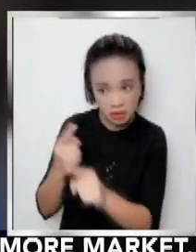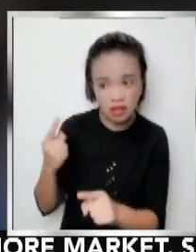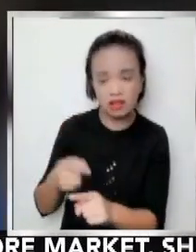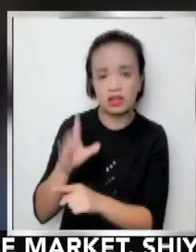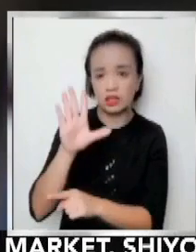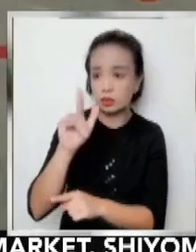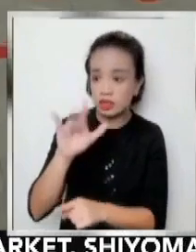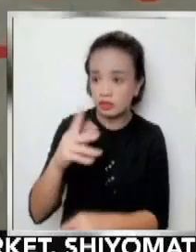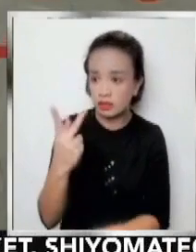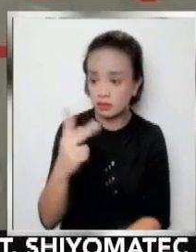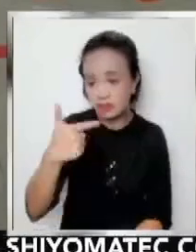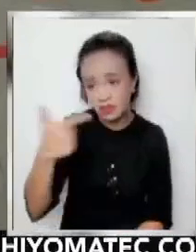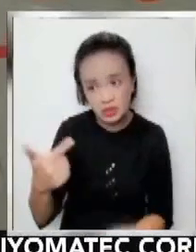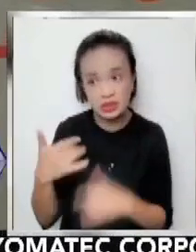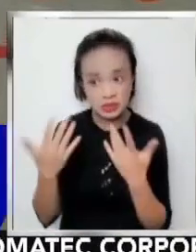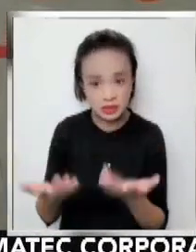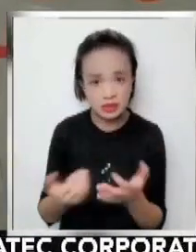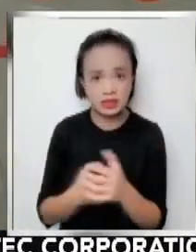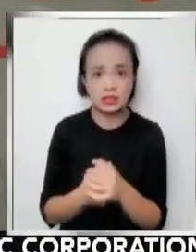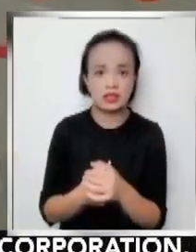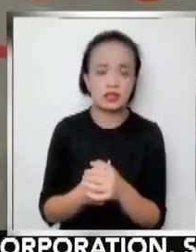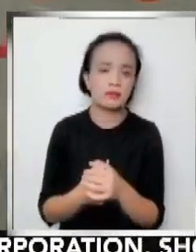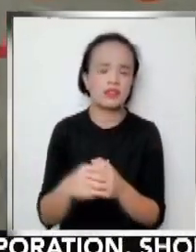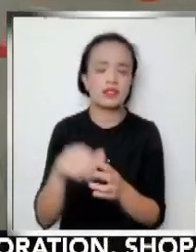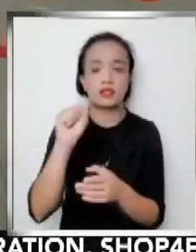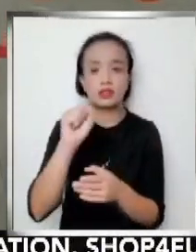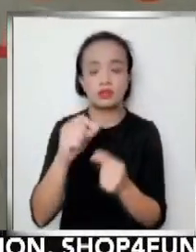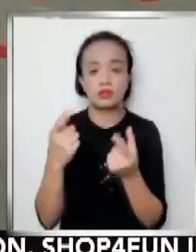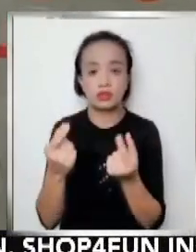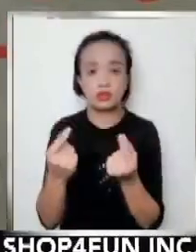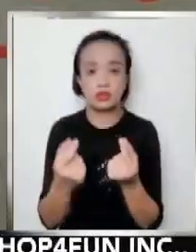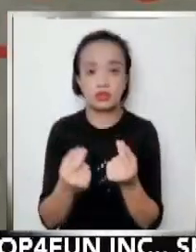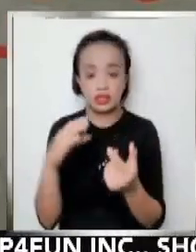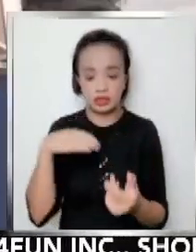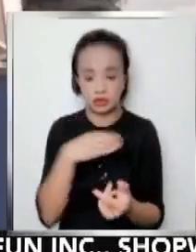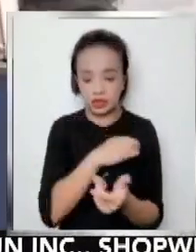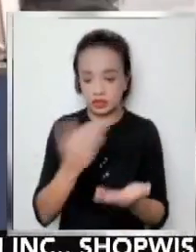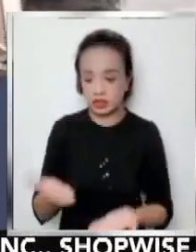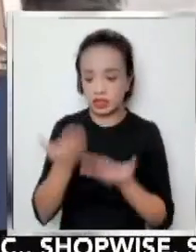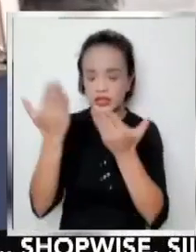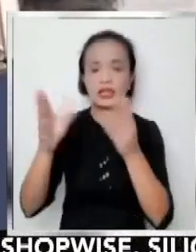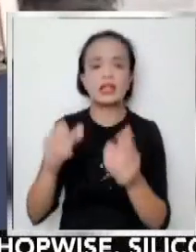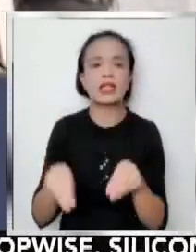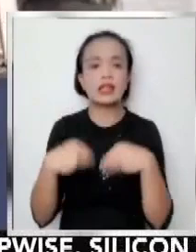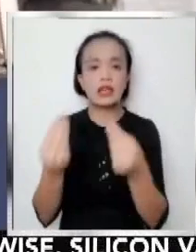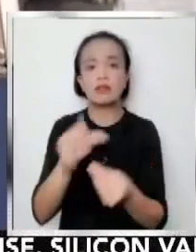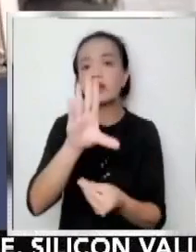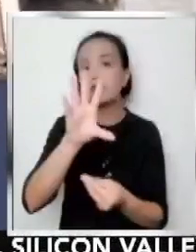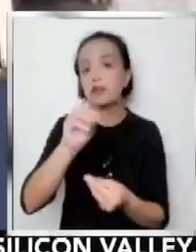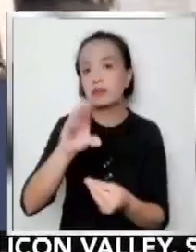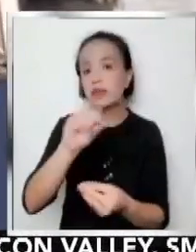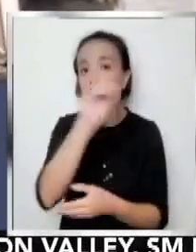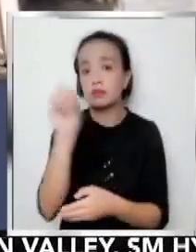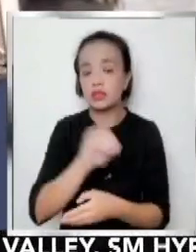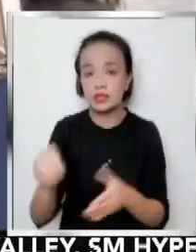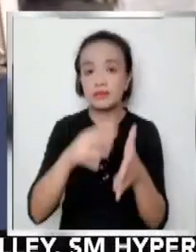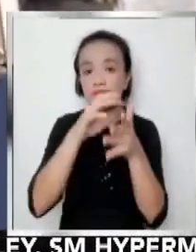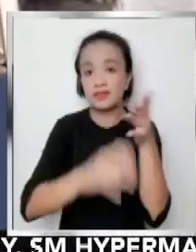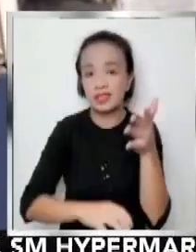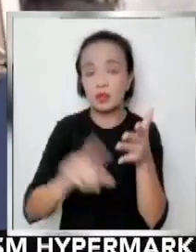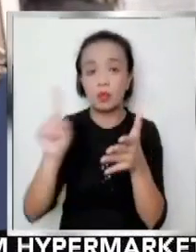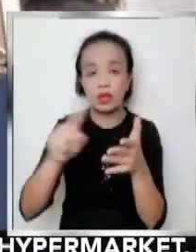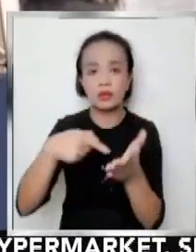bigas din yun. Kaya isinusulong ngayon sa Kamara na bigyan ng 50% na malaking diskwento ang remittance fees ng mga